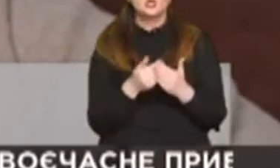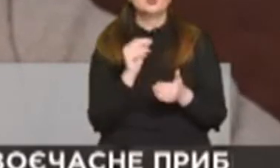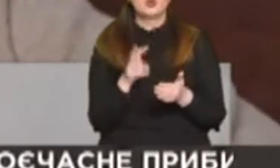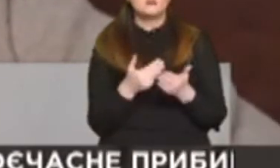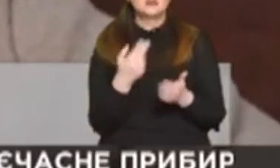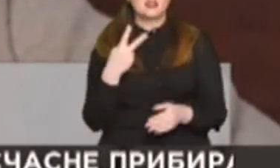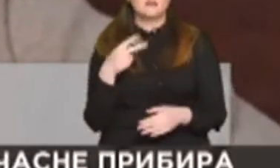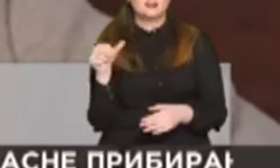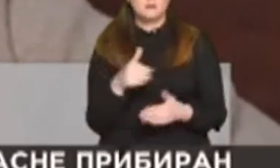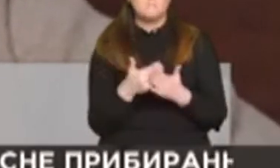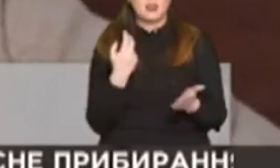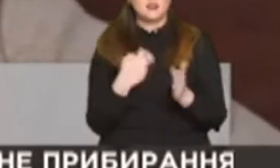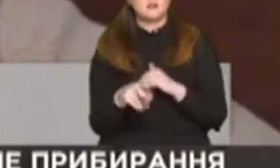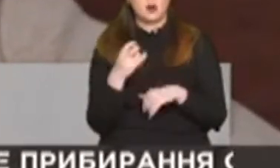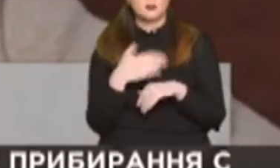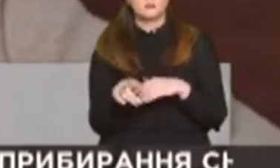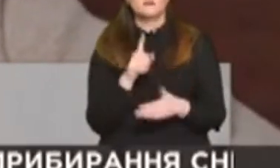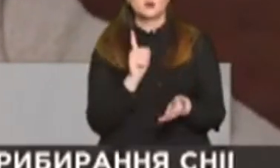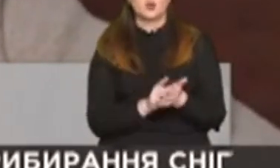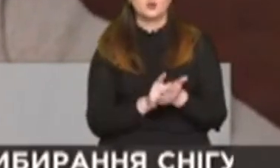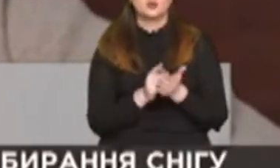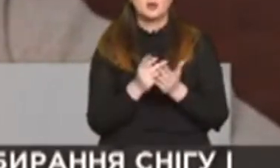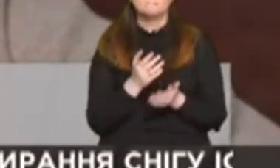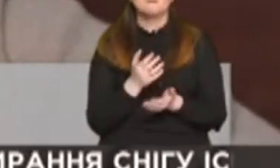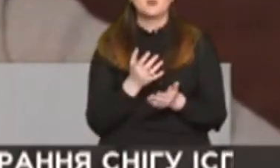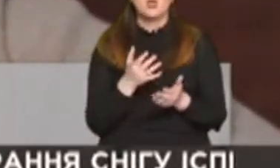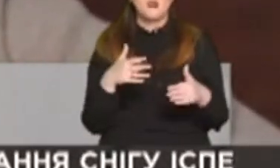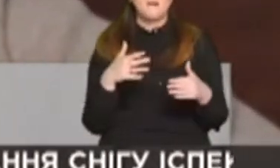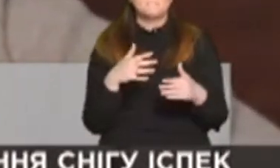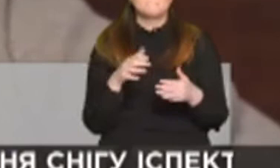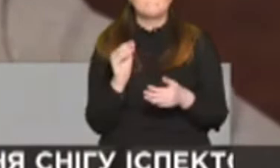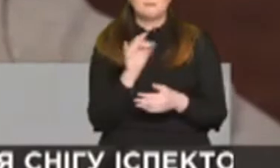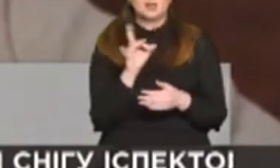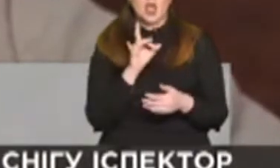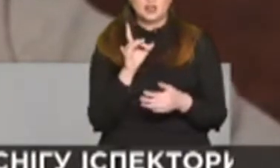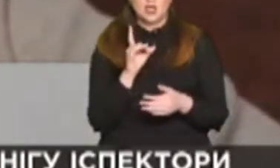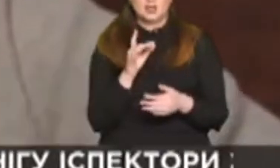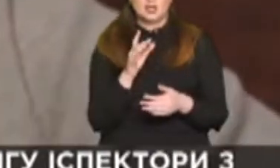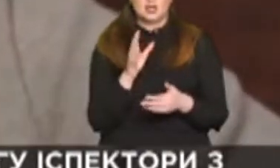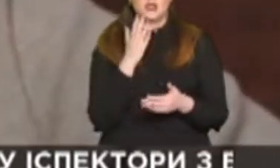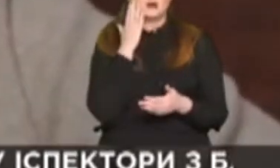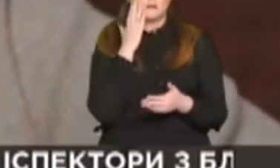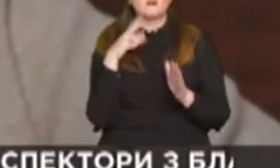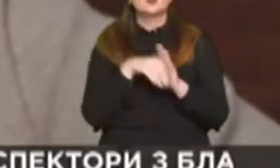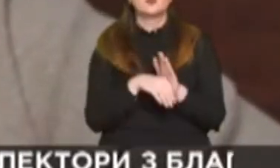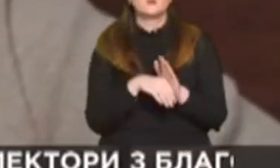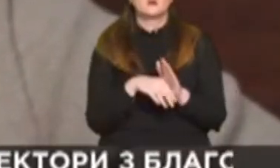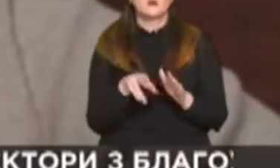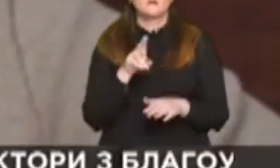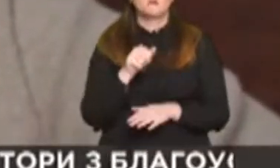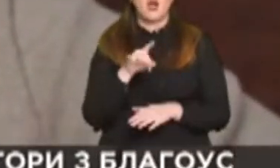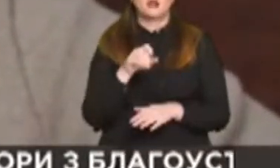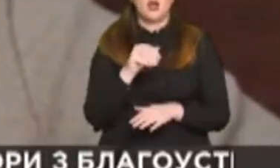минут перед выходом на улицу вы должны наносить питательный крем, в составе которого обычно входит